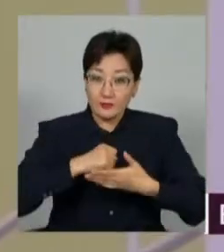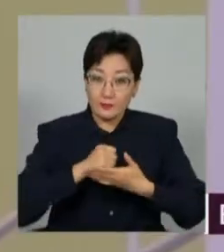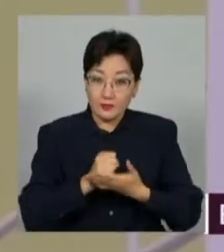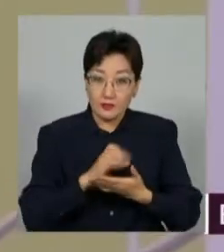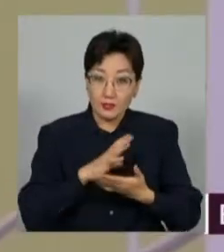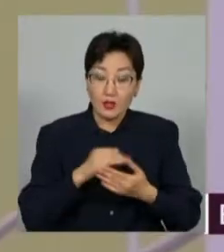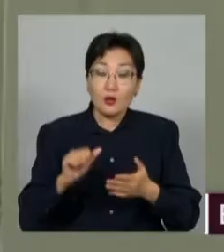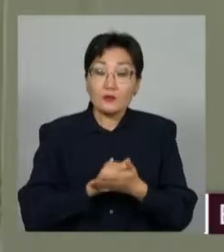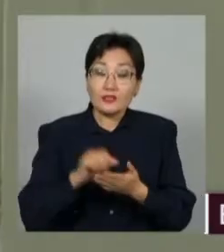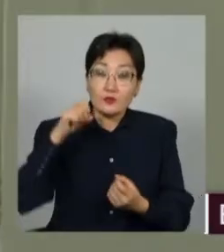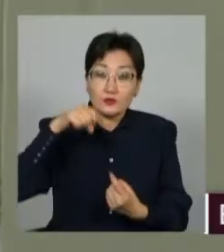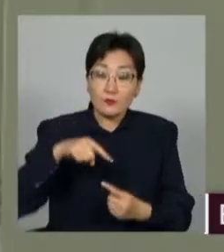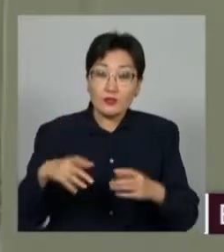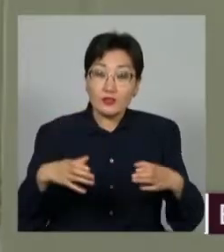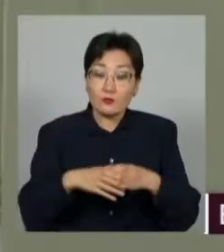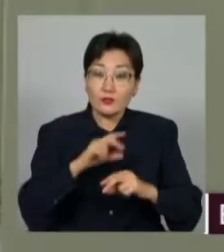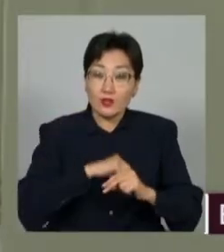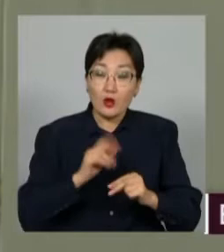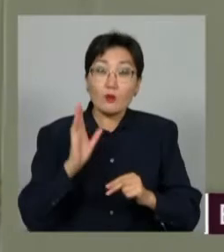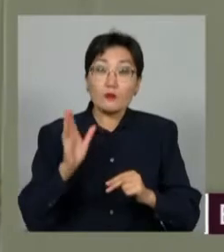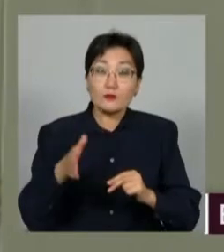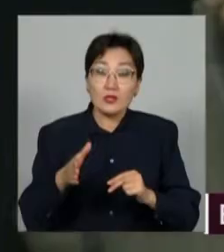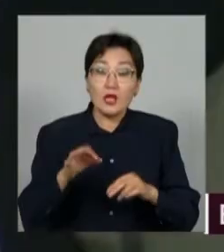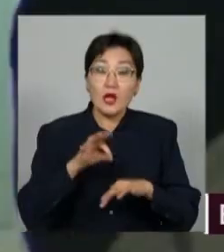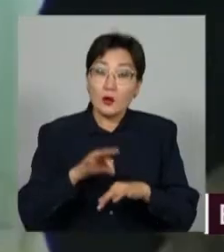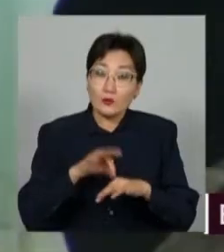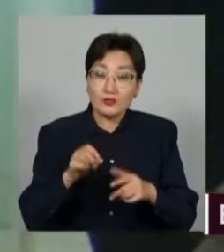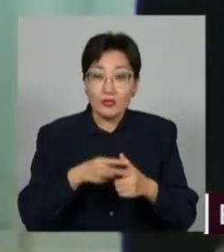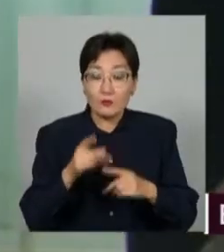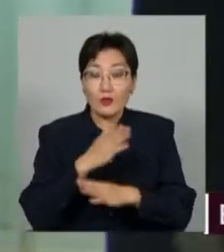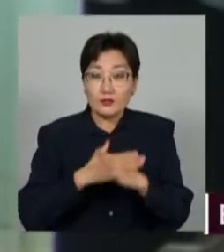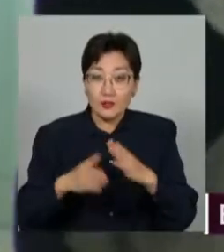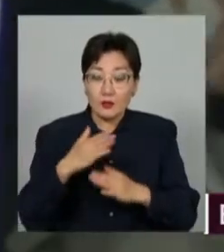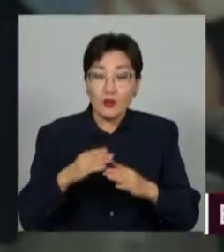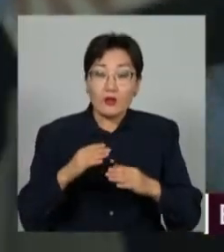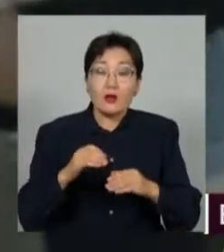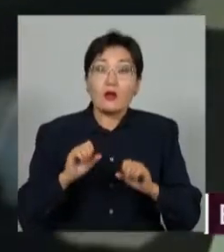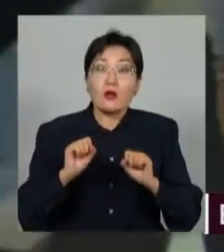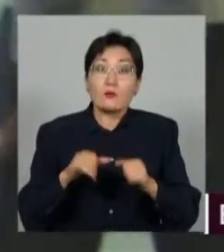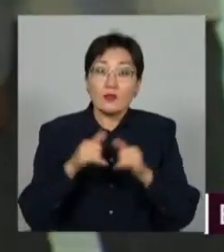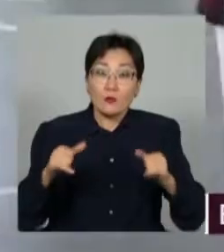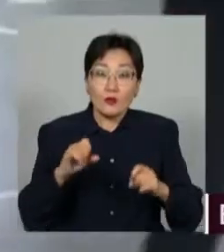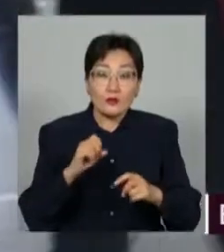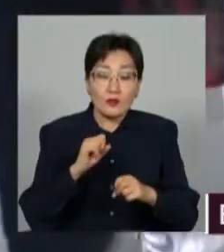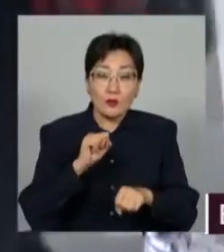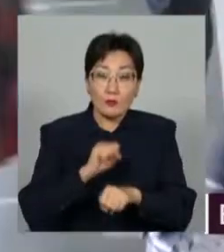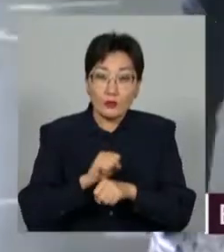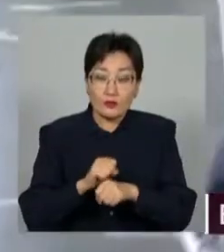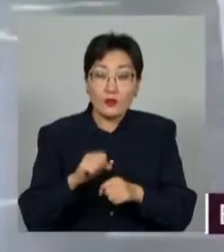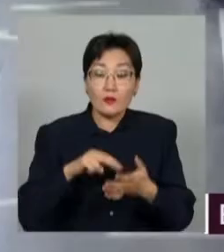Осылайша, құжатқа сәйкес қордың қызметі болашақта аурулардың және мүгедектіктің ықтимал дамуын болдырмау мақсатында